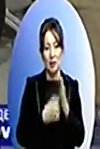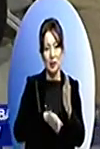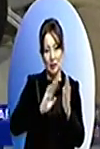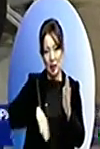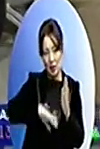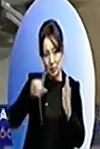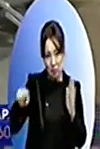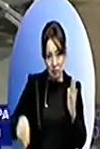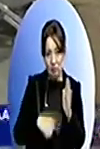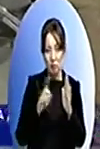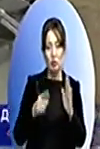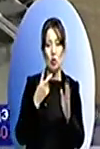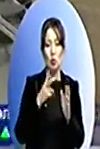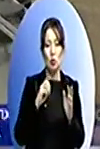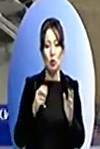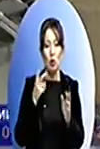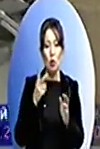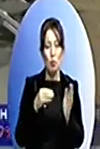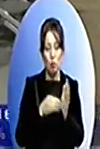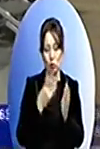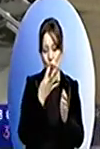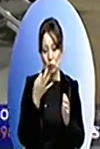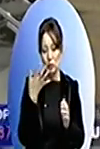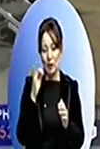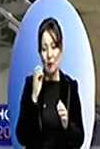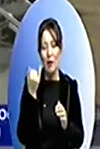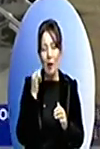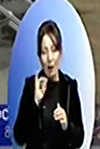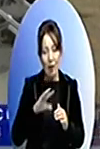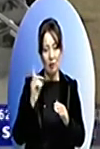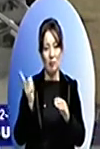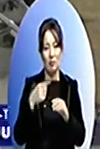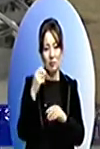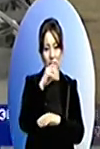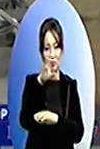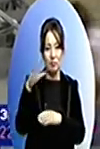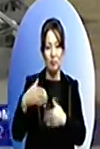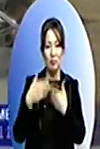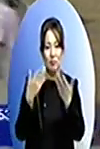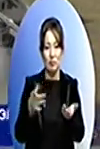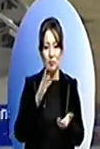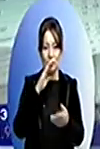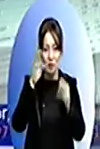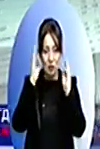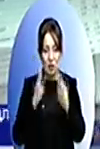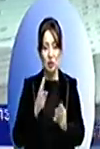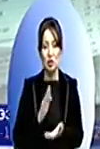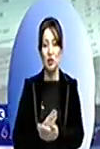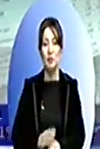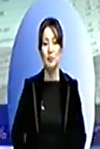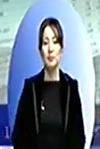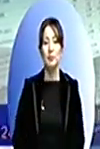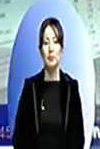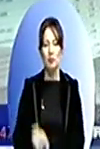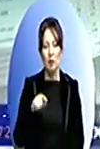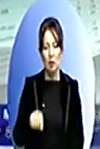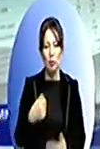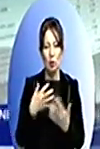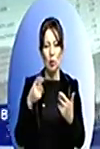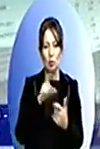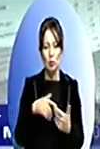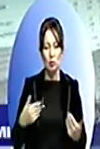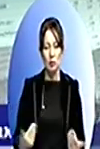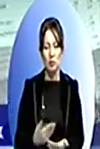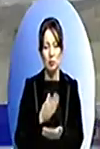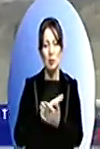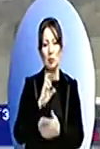өнөөдөр 2450 айлыг одоо эрчим хүчээр бол одоо асуудлыг шийдэж байна. Харин хамгийн олон хүн амтай